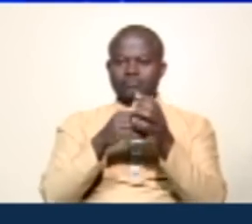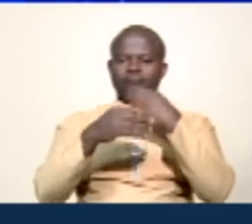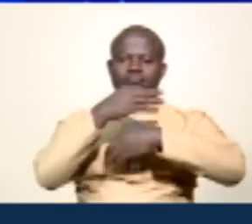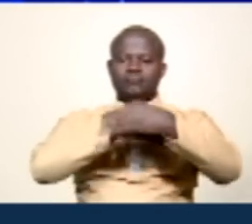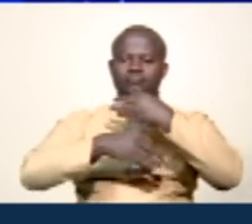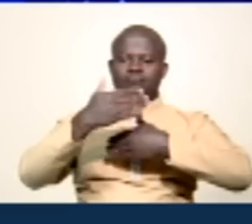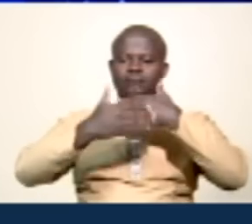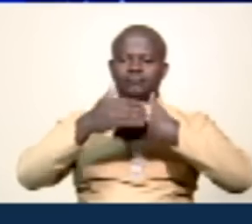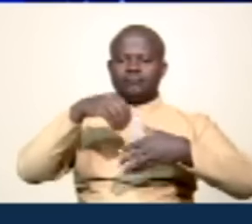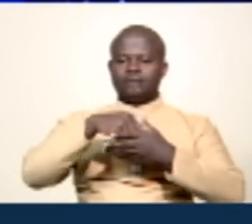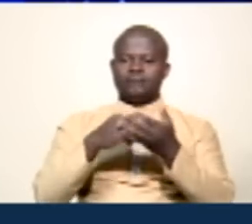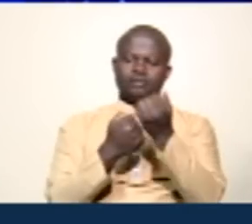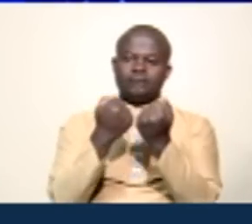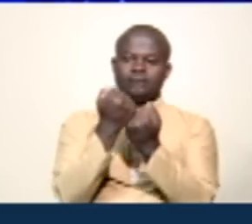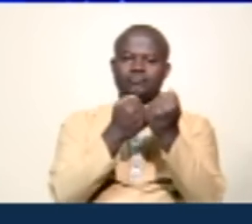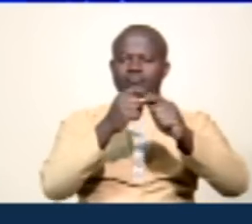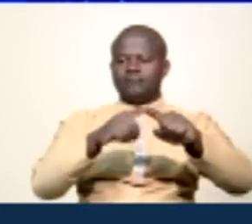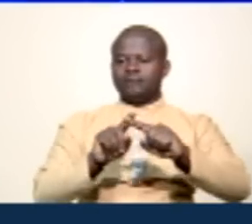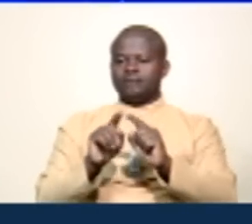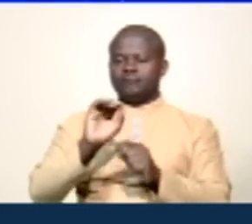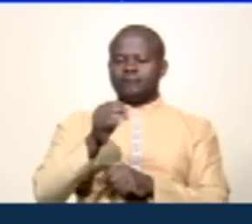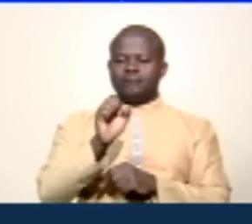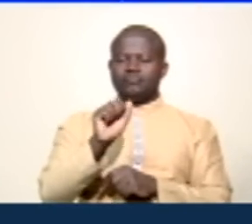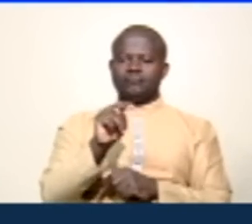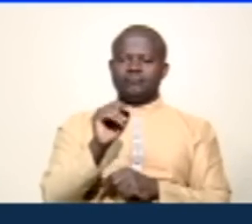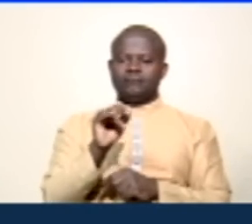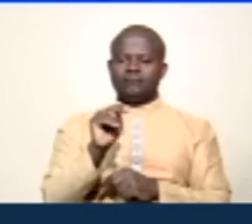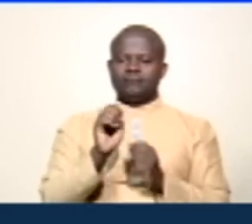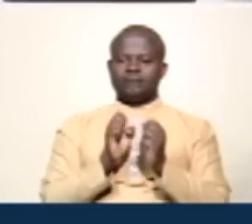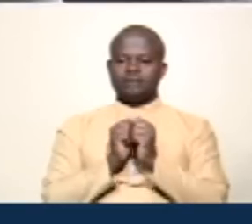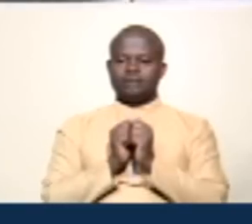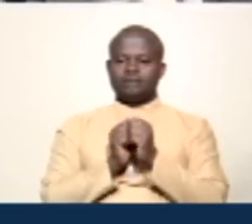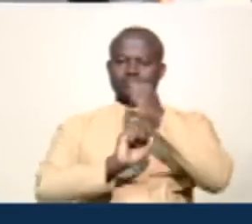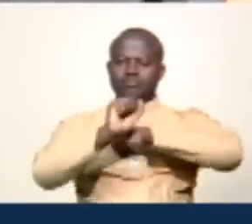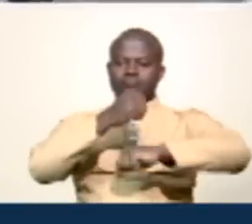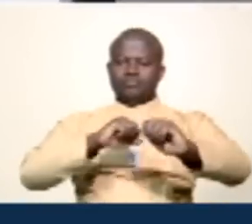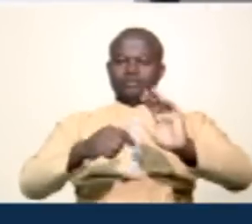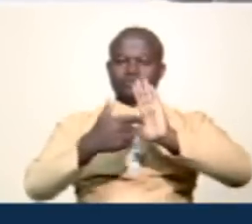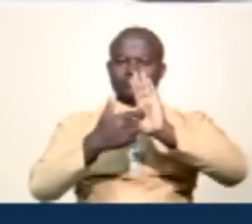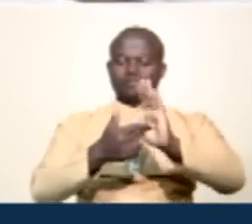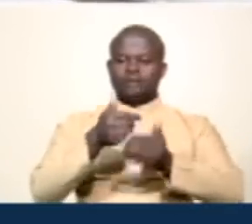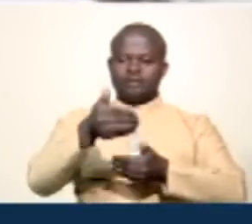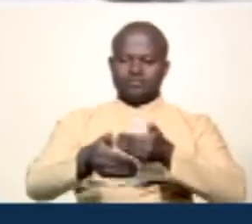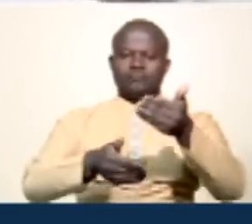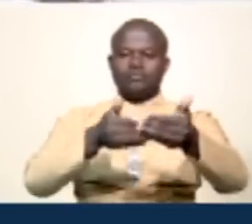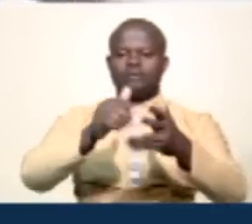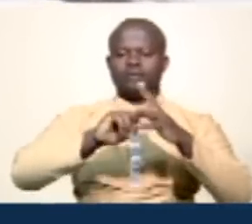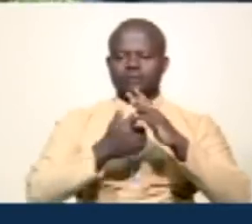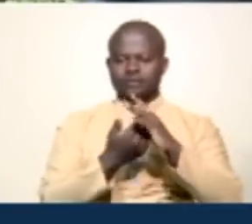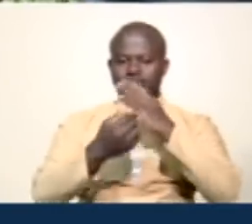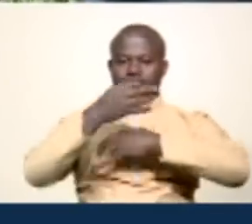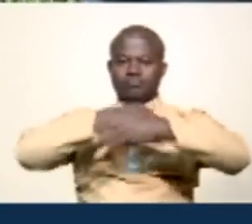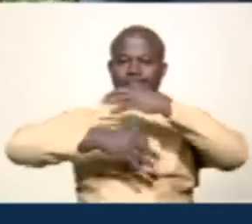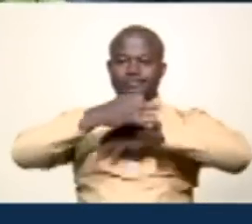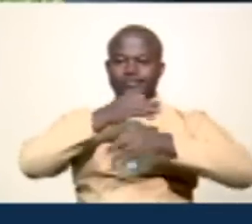rubaba hafi mu bufasha butandukanye. Janine Ndayizeye mu nkuru irambuye. Ni igikorwa cyabimburiwe n'urugendo rwatangiriye kuri uru